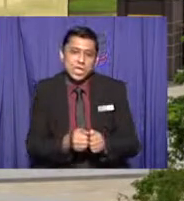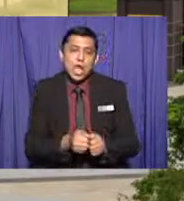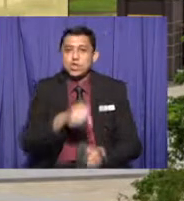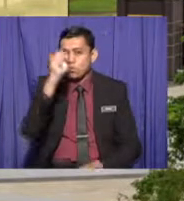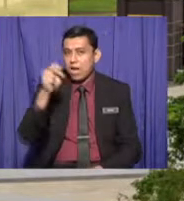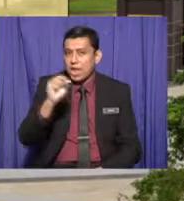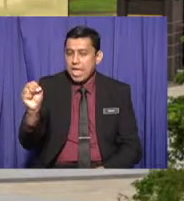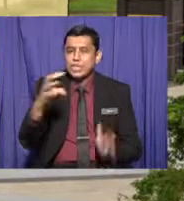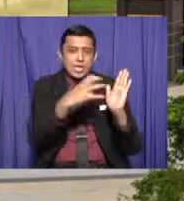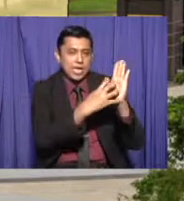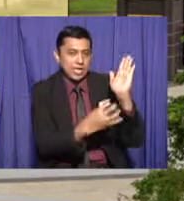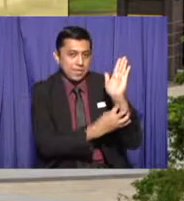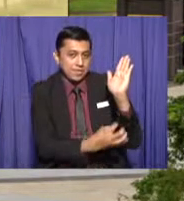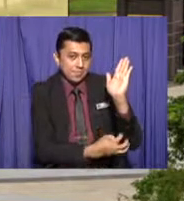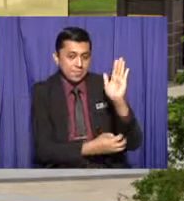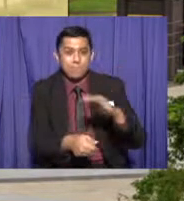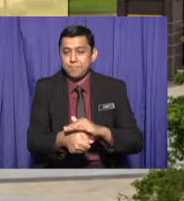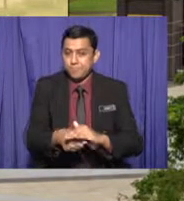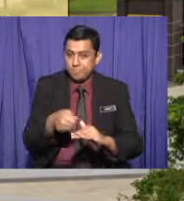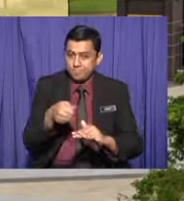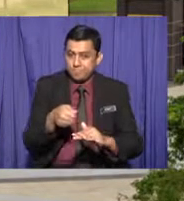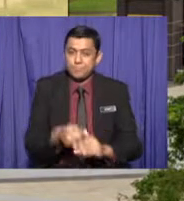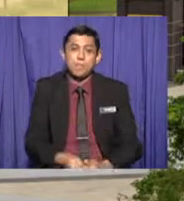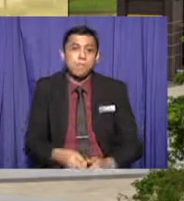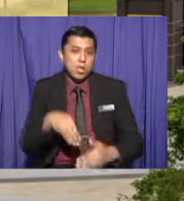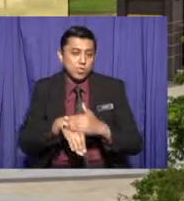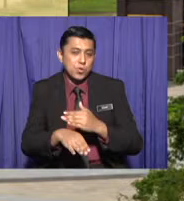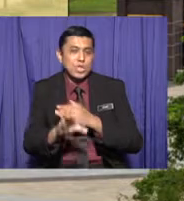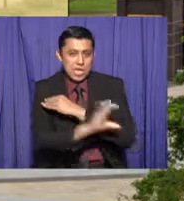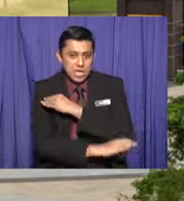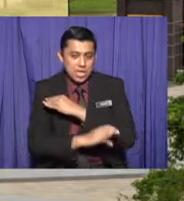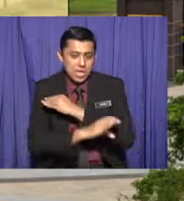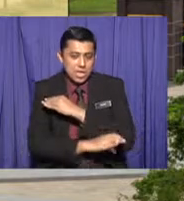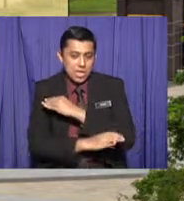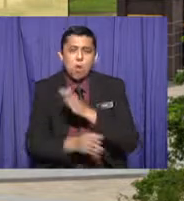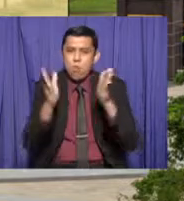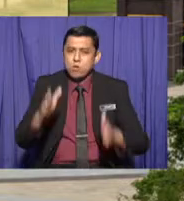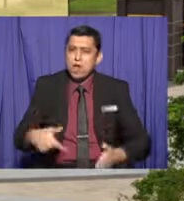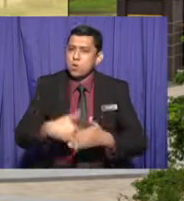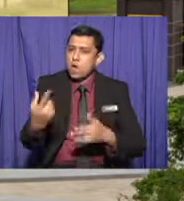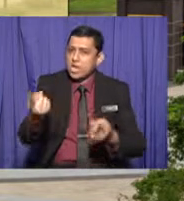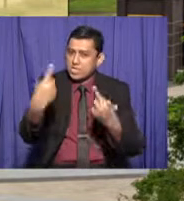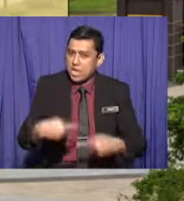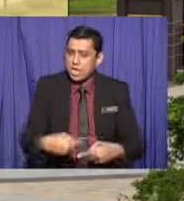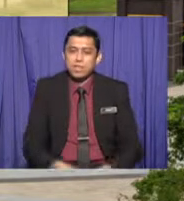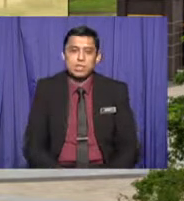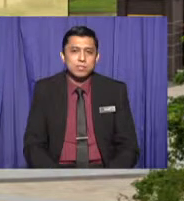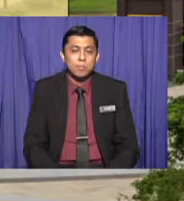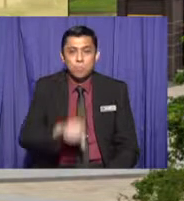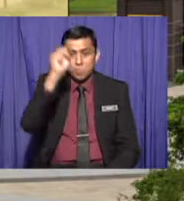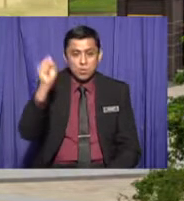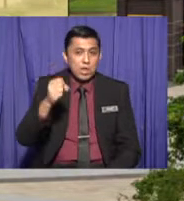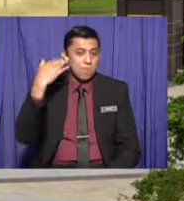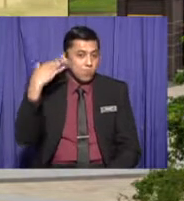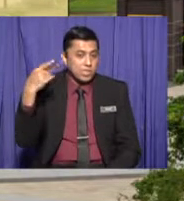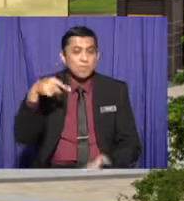esei. Penyeludupan, pencerobohan, pendatang tanpa izin. Soalan